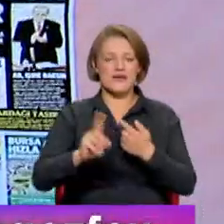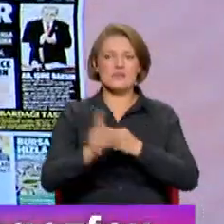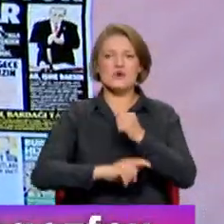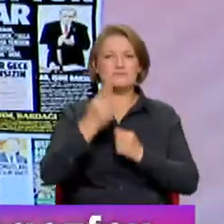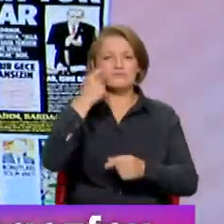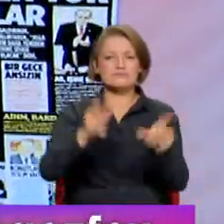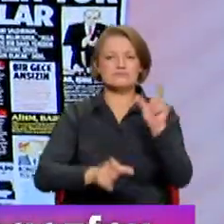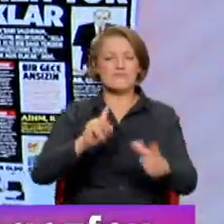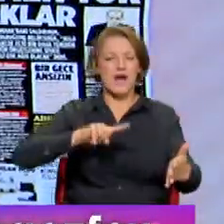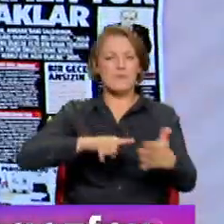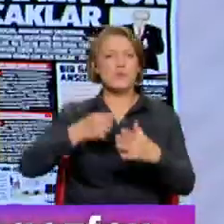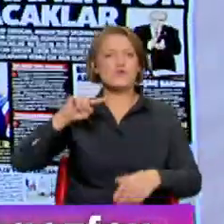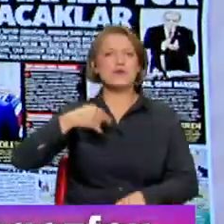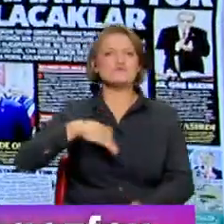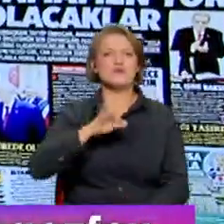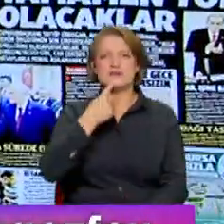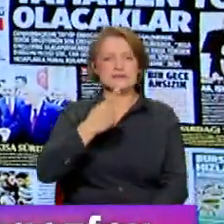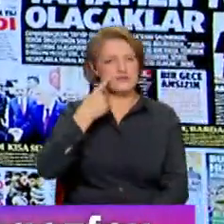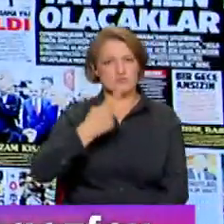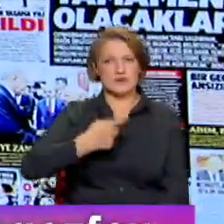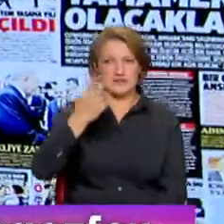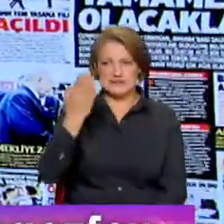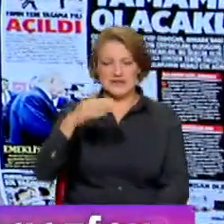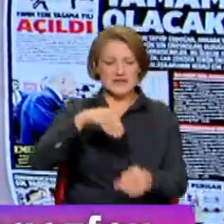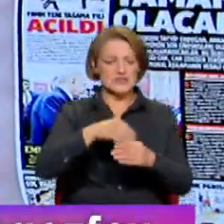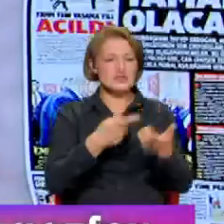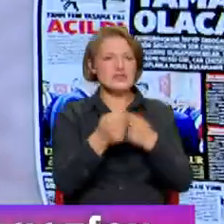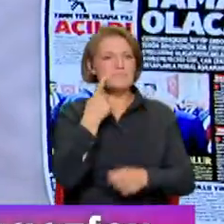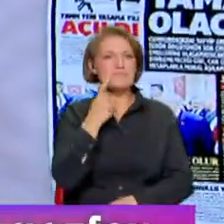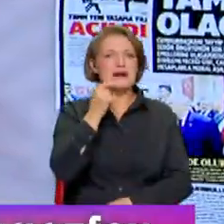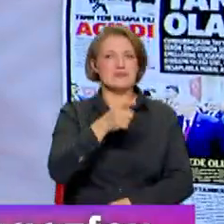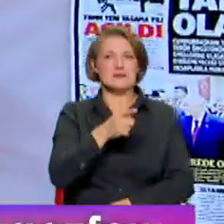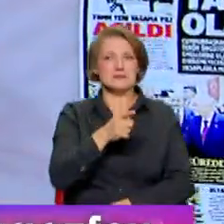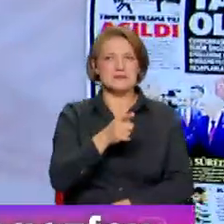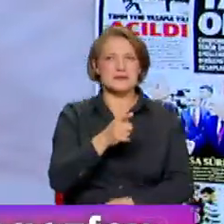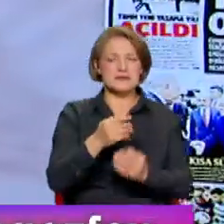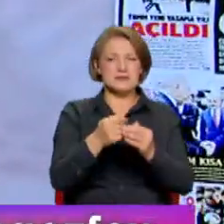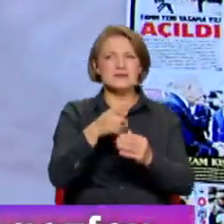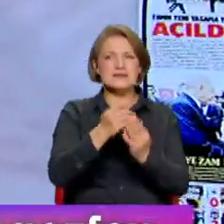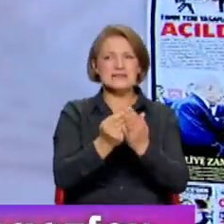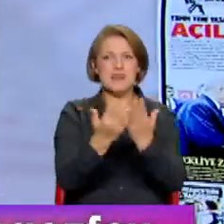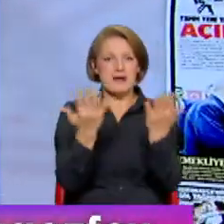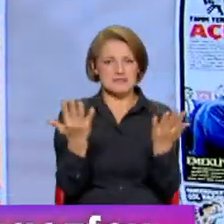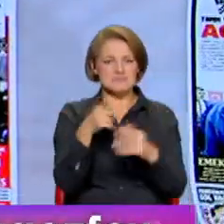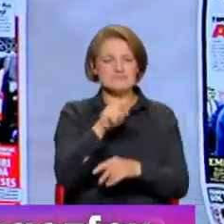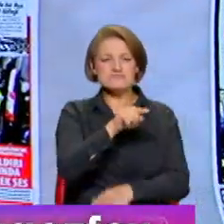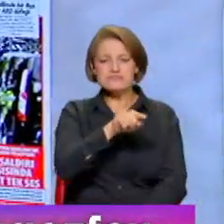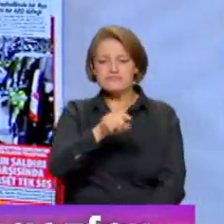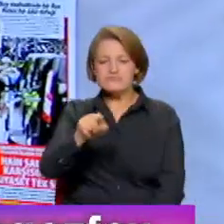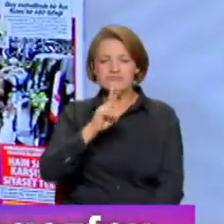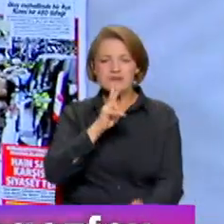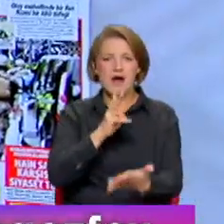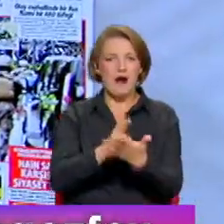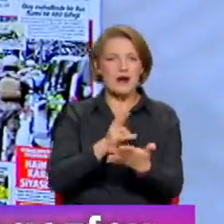teröristler amaçlarına ulaşamayacak dedi Cumhurbaşkanı. İçişleri Bakanı'nın vurgusu, yelpazeyi de geniş tutarak yapmış olduğu